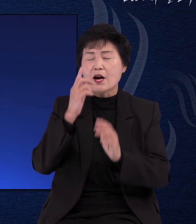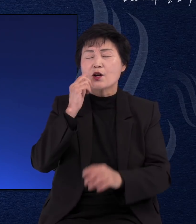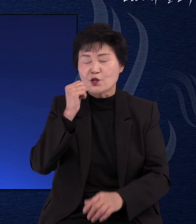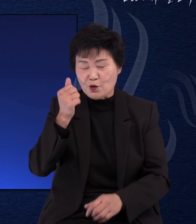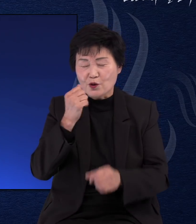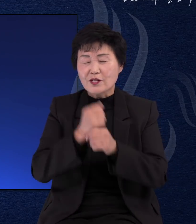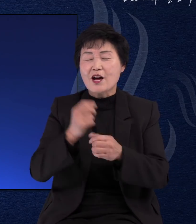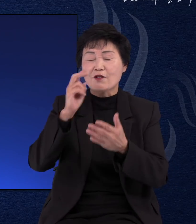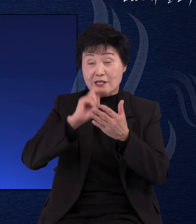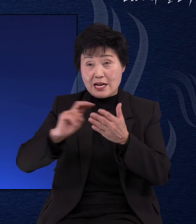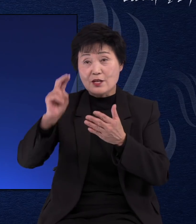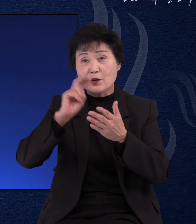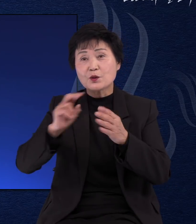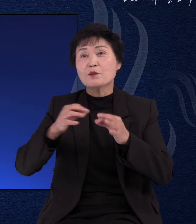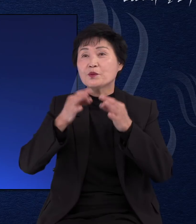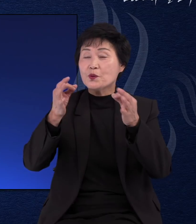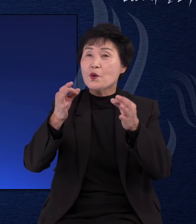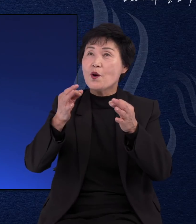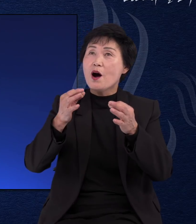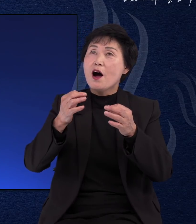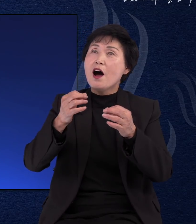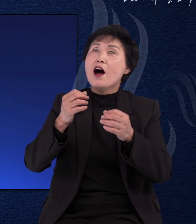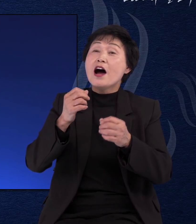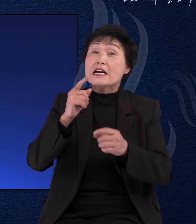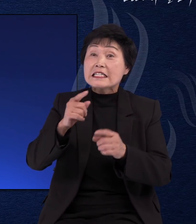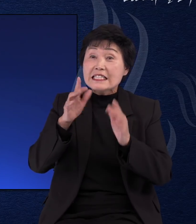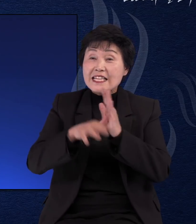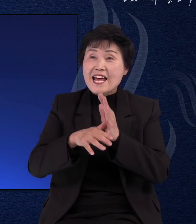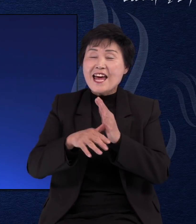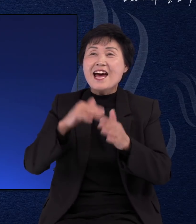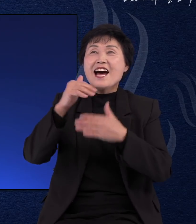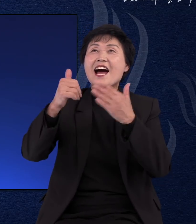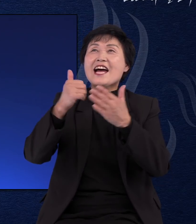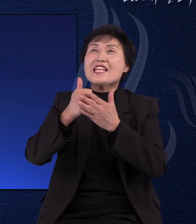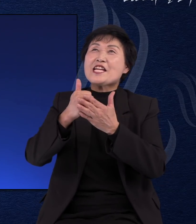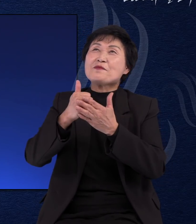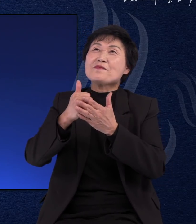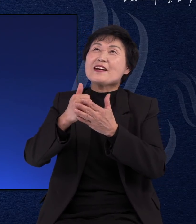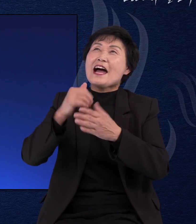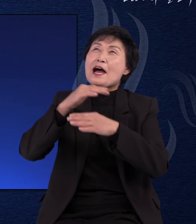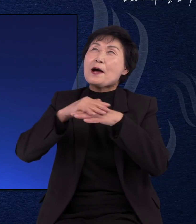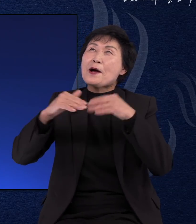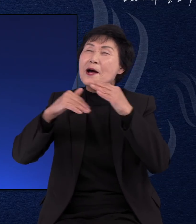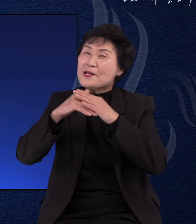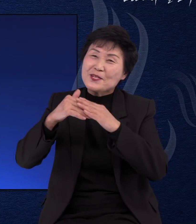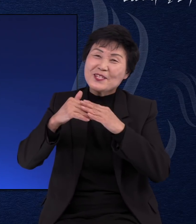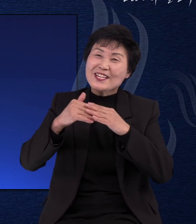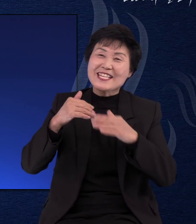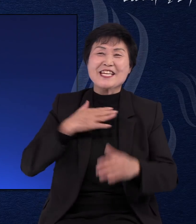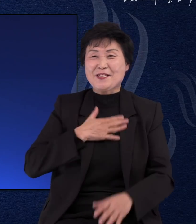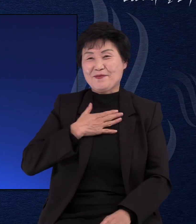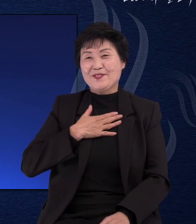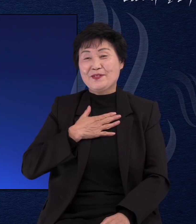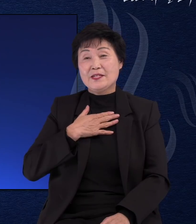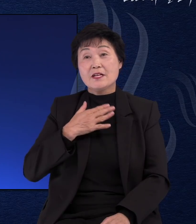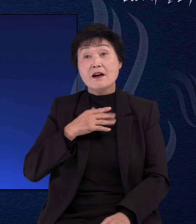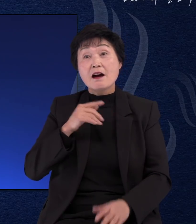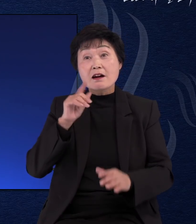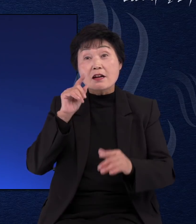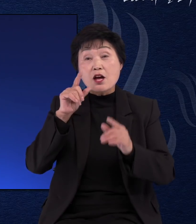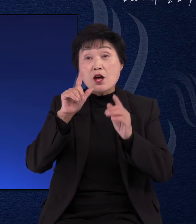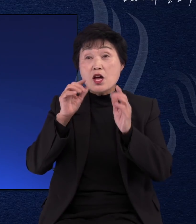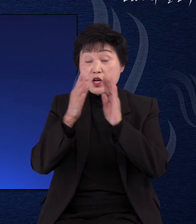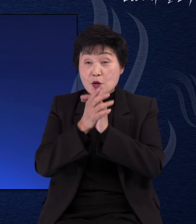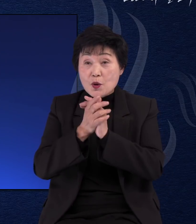새우는데, 지금 생각해보면 하나님과 깊은 연애를 1년 동안 한 것 같습니다. 그렇게 기도를 하고 났더니 저희 아버님은 제